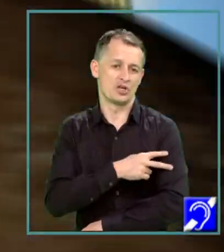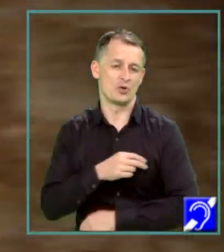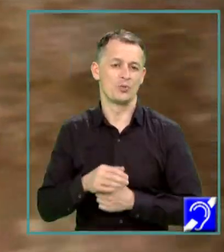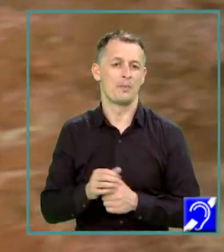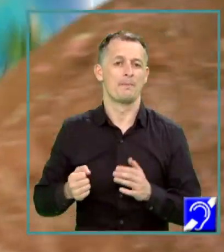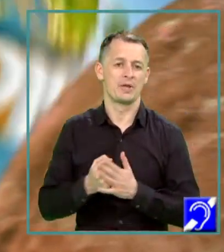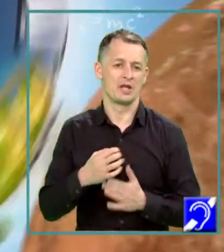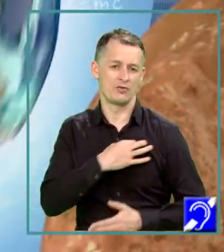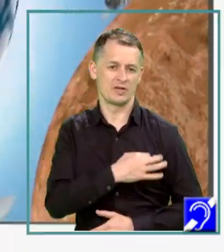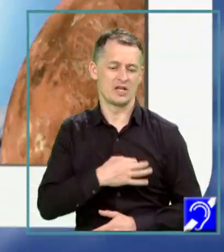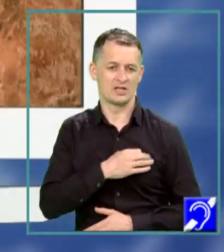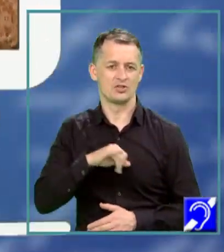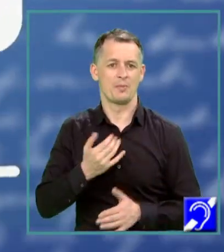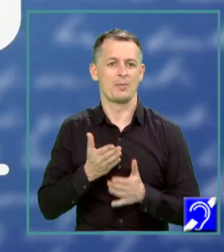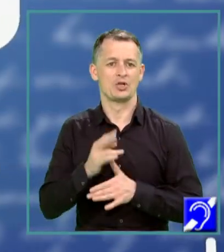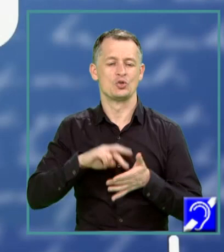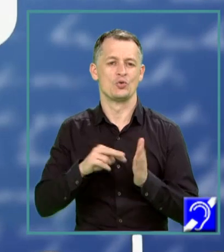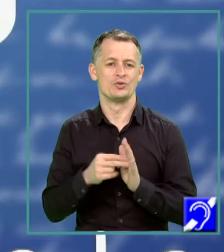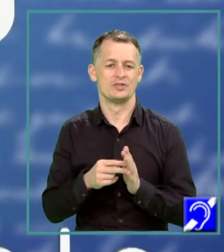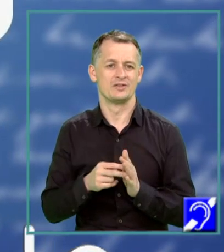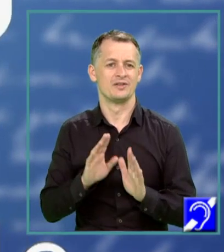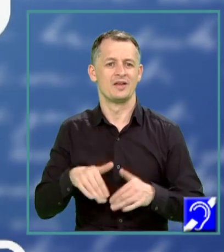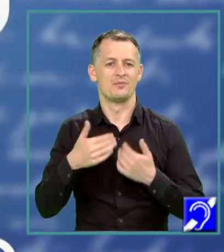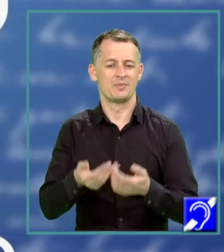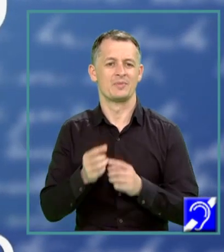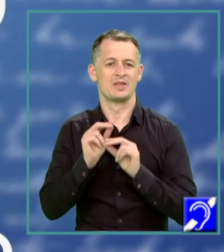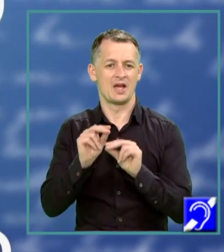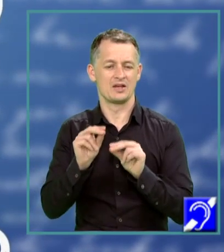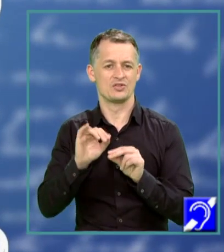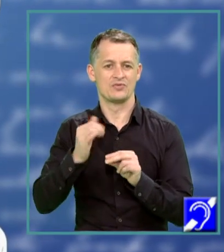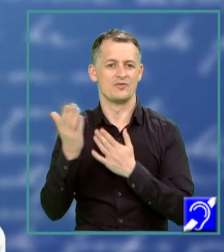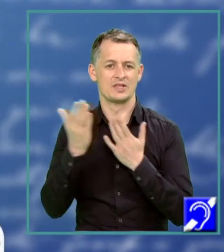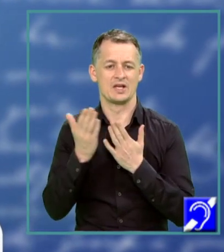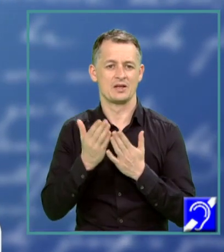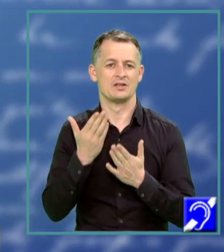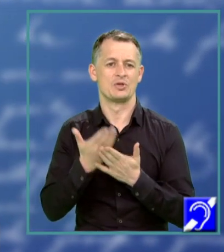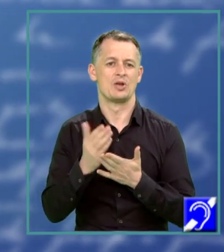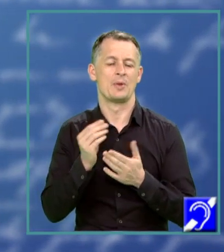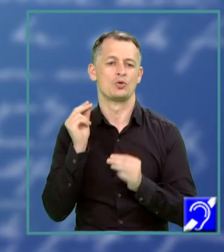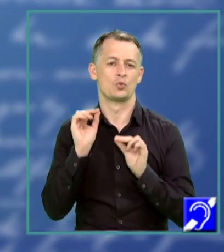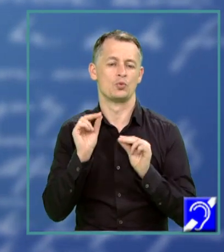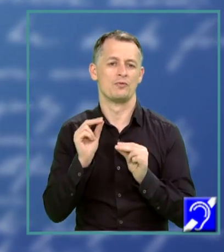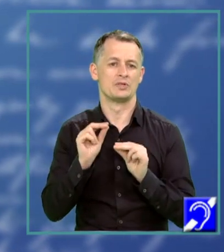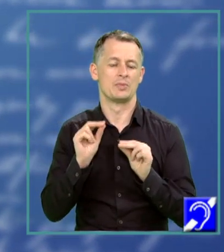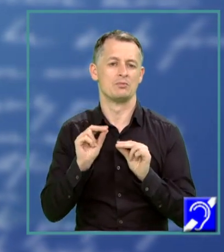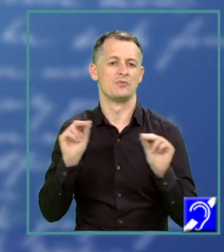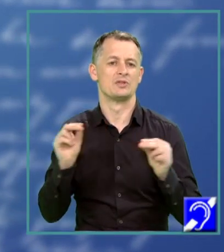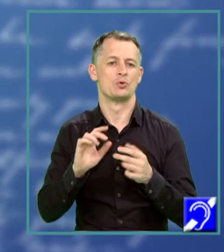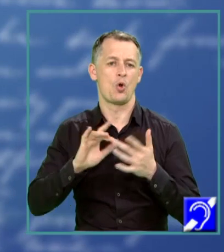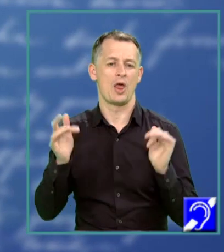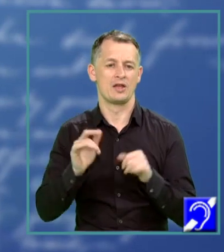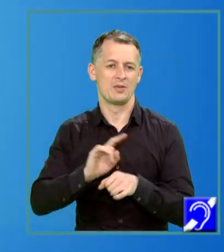universități dar și prin soluții interactive de predare și învățare dedicate Învățământului online nu plecați prea departe